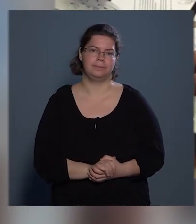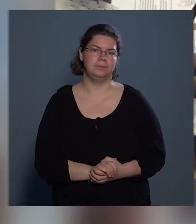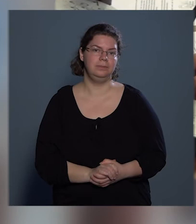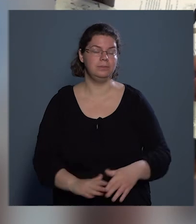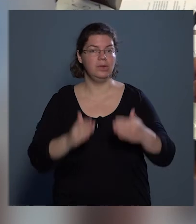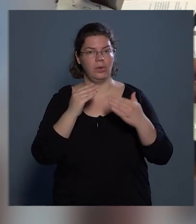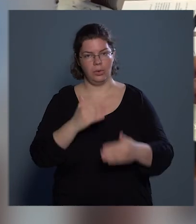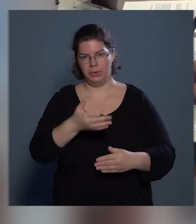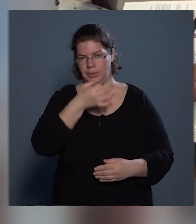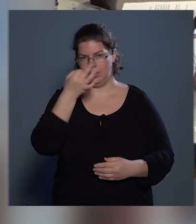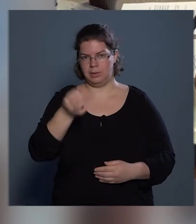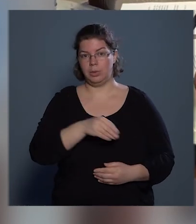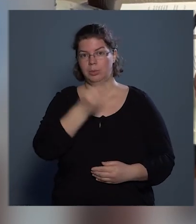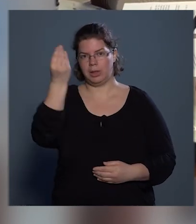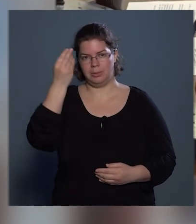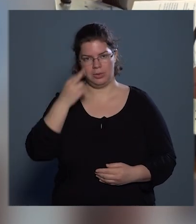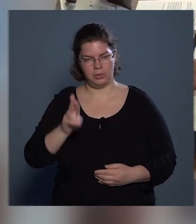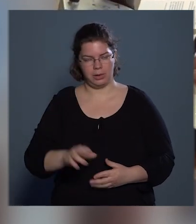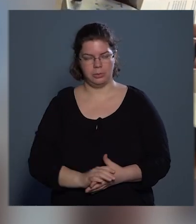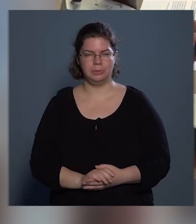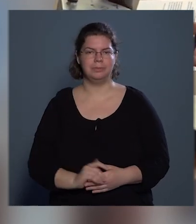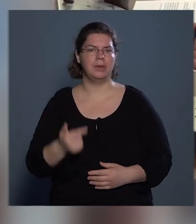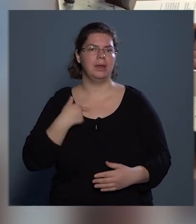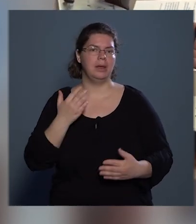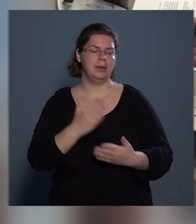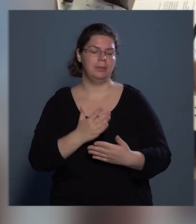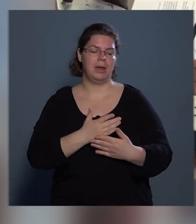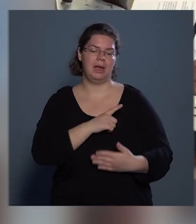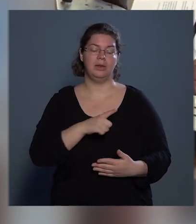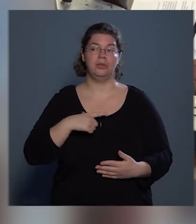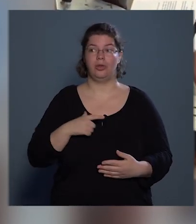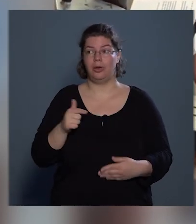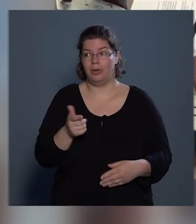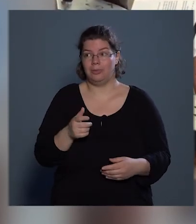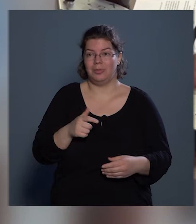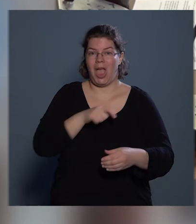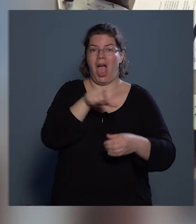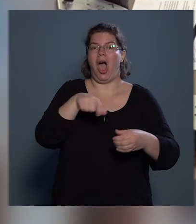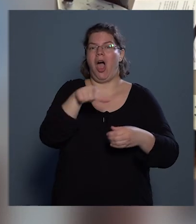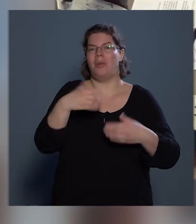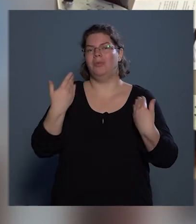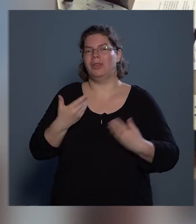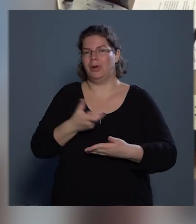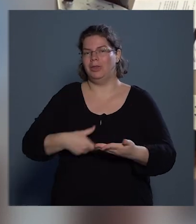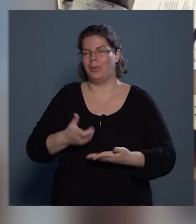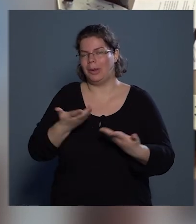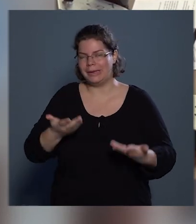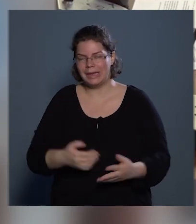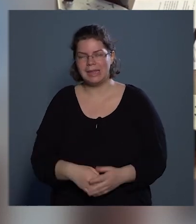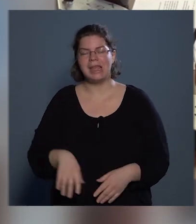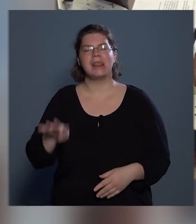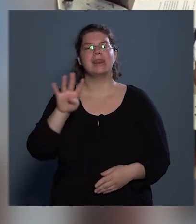Köszönöm a szót, polgármester úr. Hát én már csak hab vagyok a tortán, úgy látszik. Ugye négy alapvető